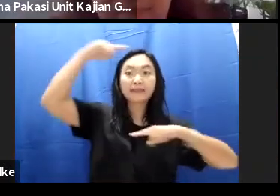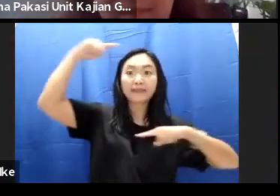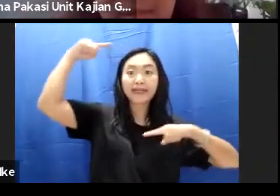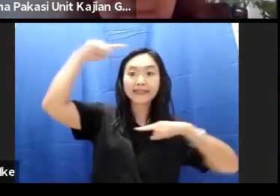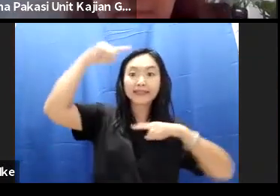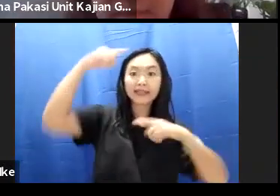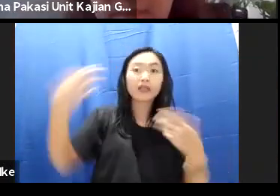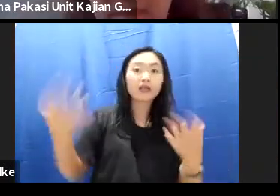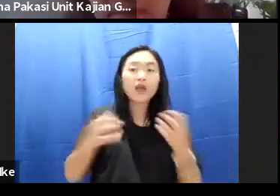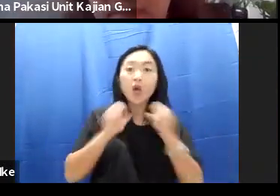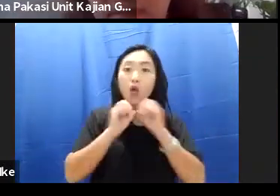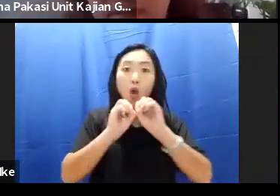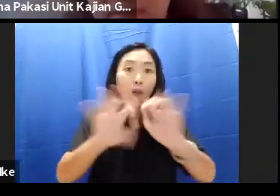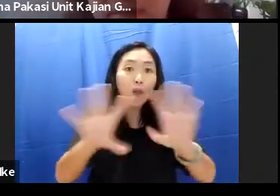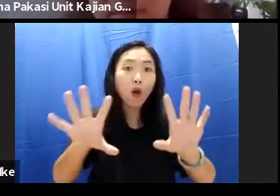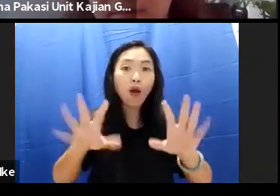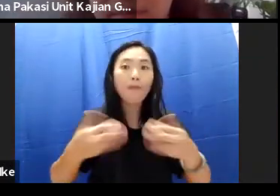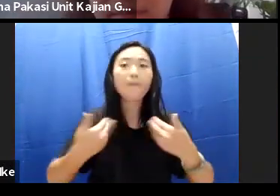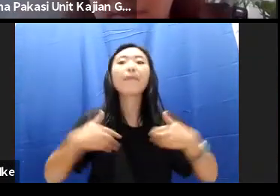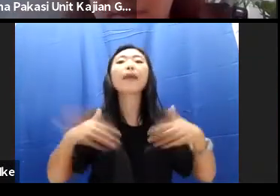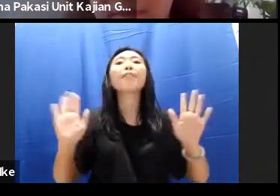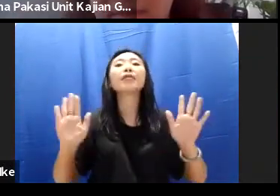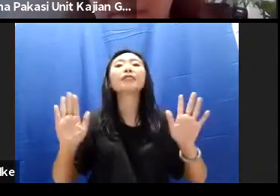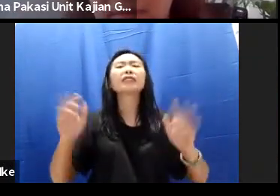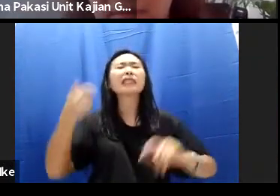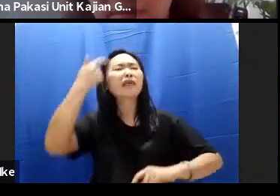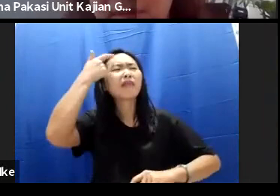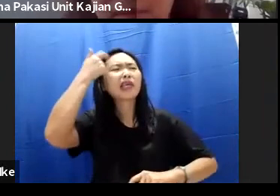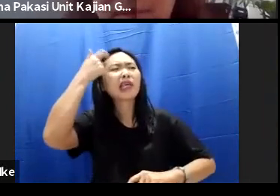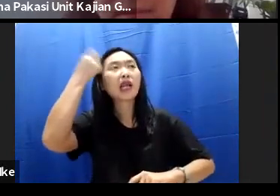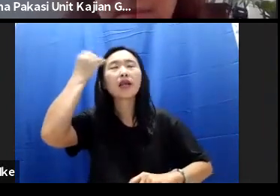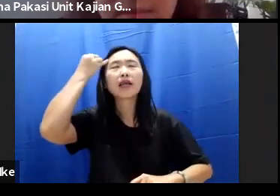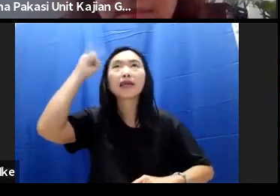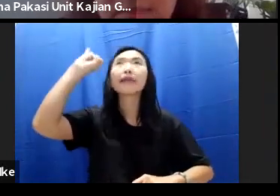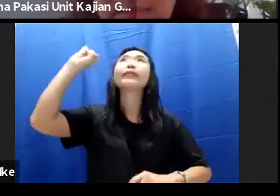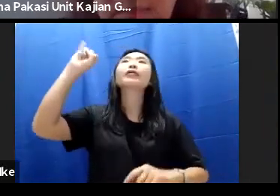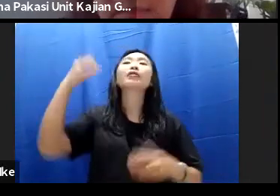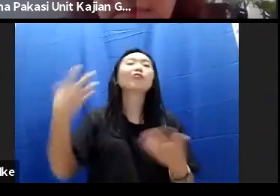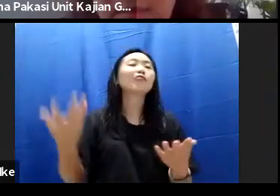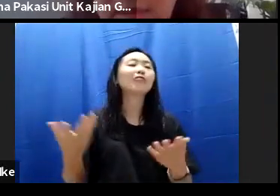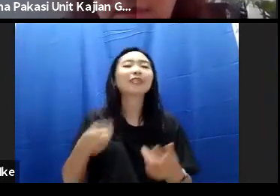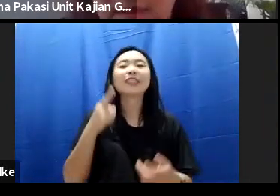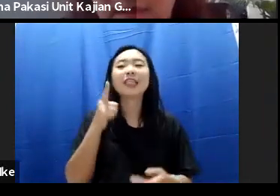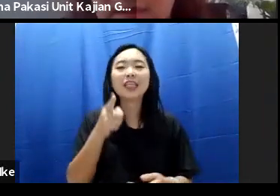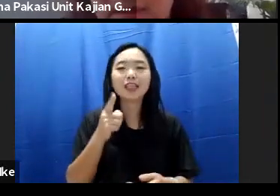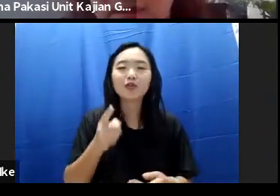yang menjadi keprihatinan, pikiran, dan sebagainya. Itu alasan saya yang kemudian saya berlanjut